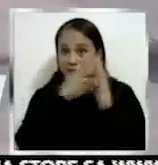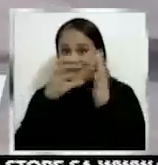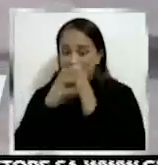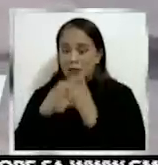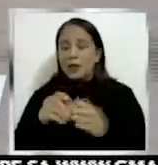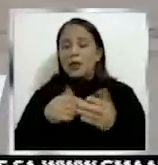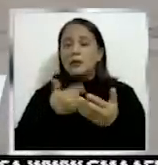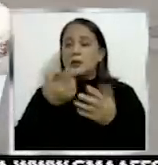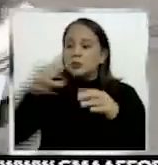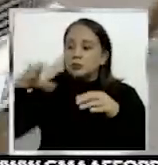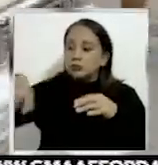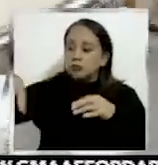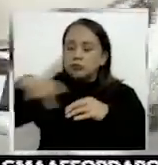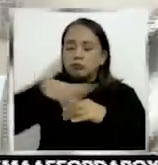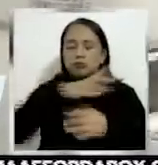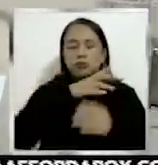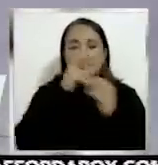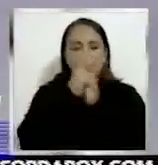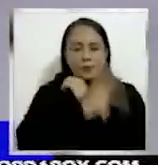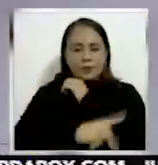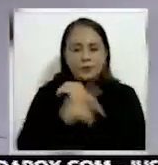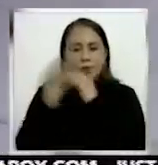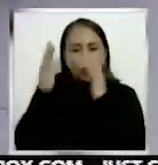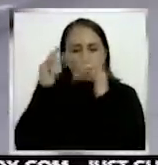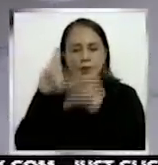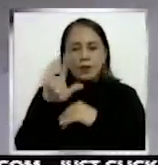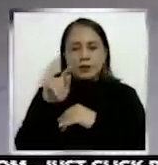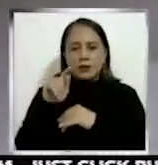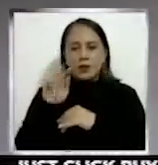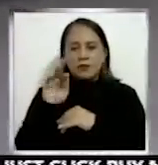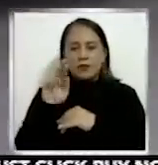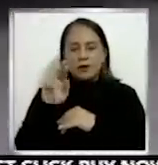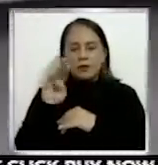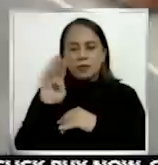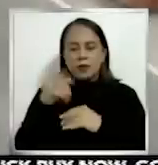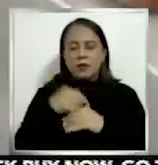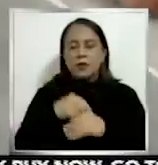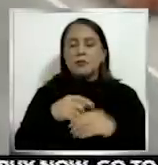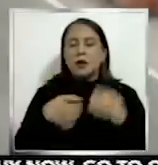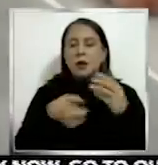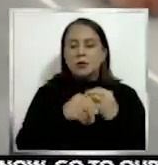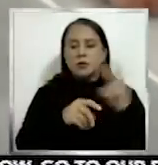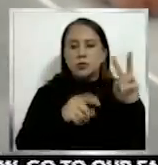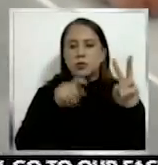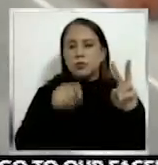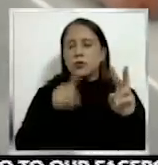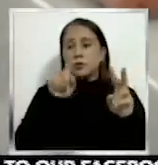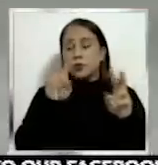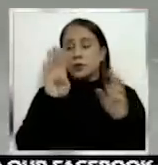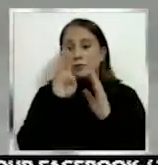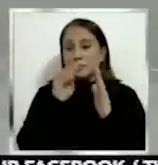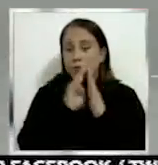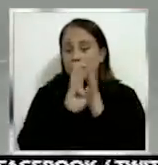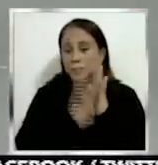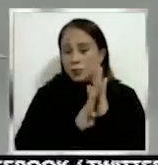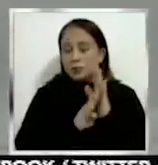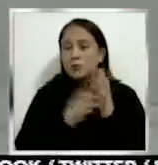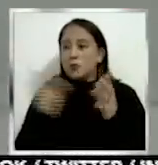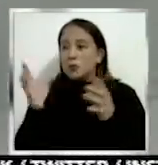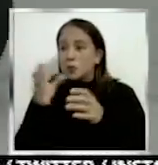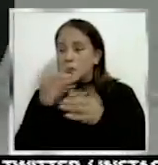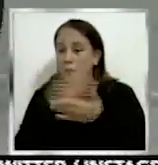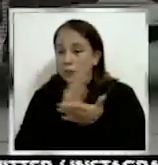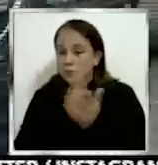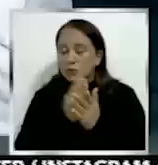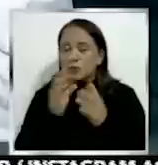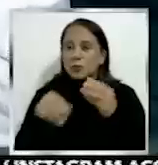probinsya. Umaasa naman ang LTFRB na madadagdagan ng 2.1 billion pesos na pondong pagkukunan ng diskwento para humaba ang